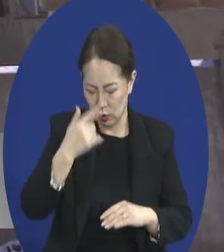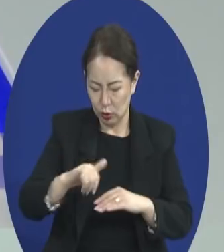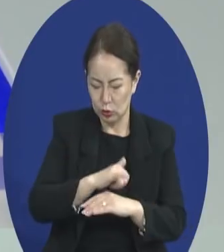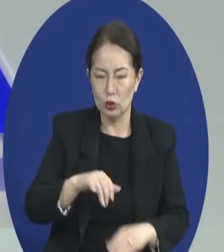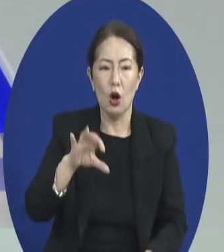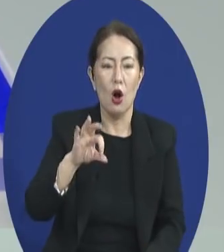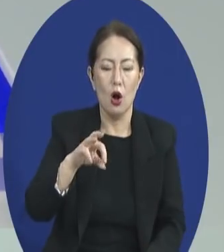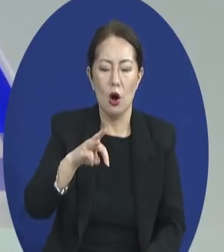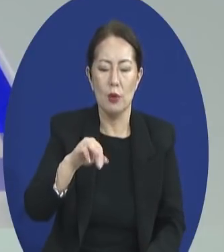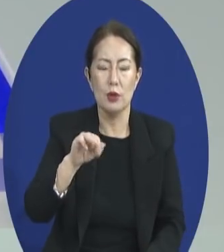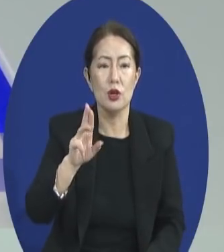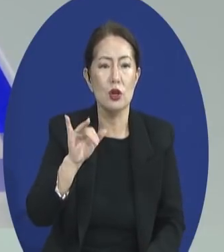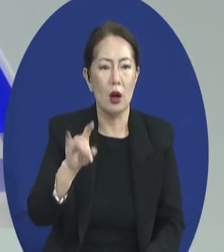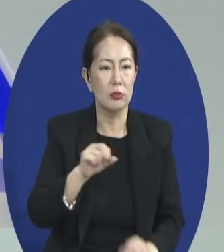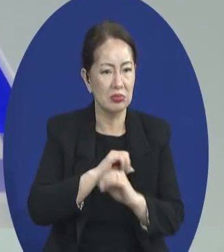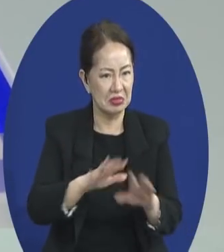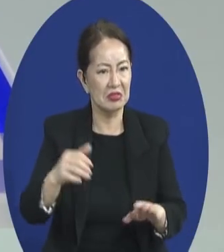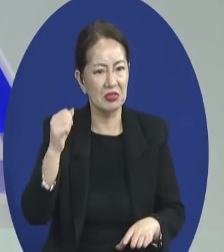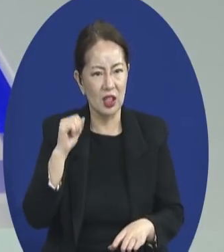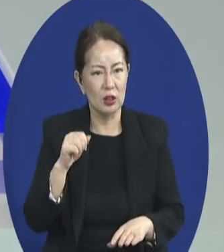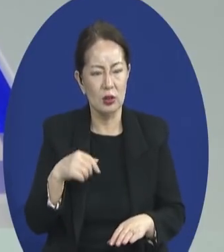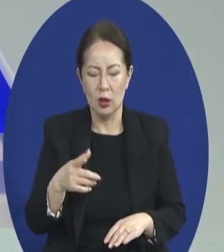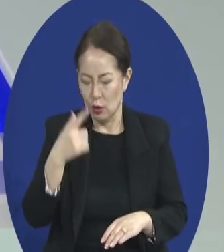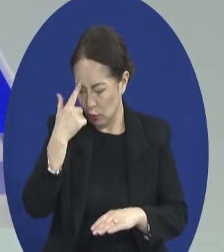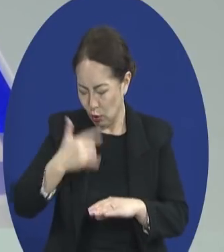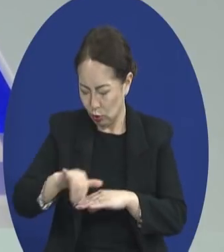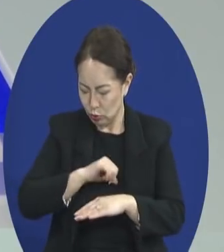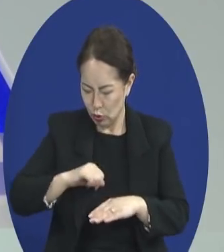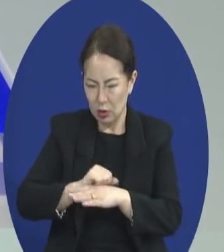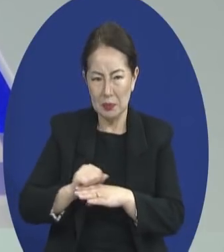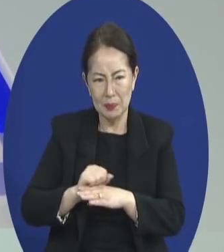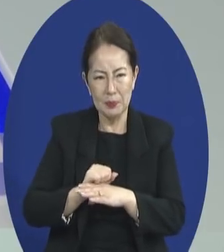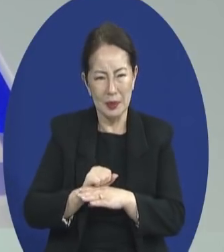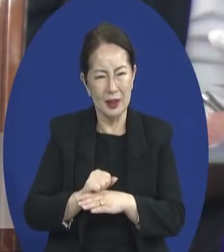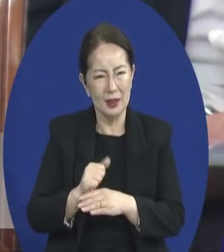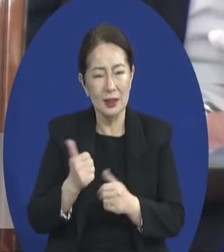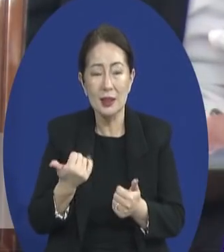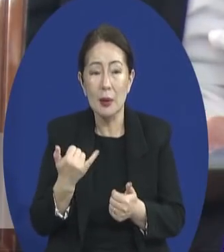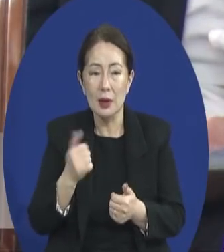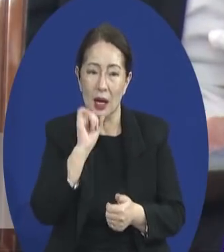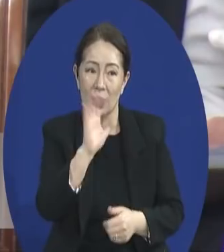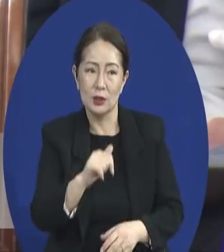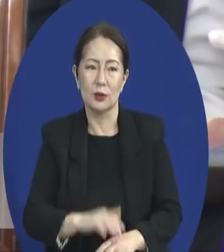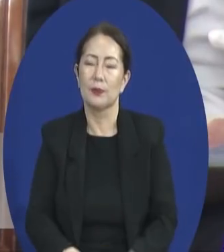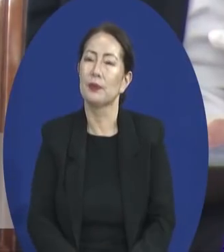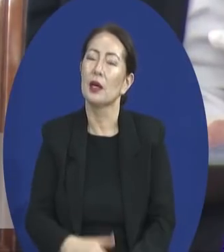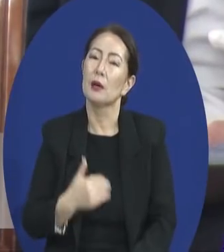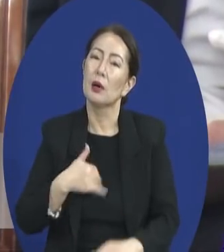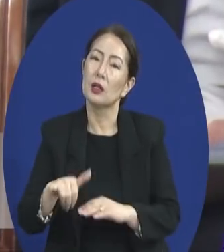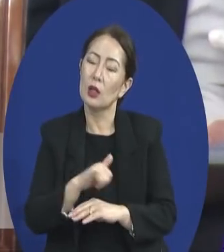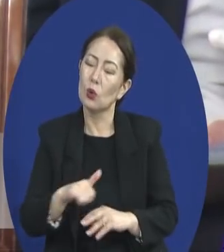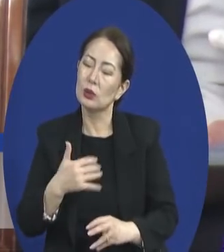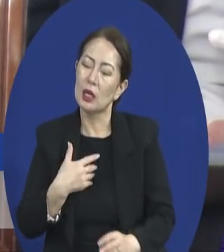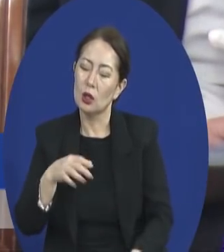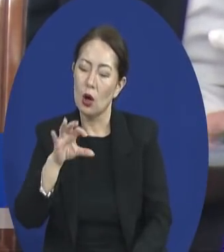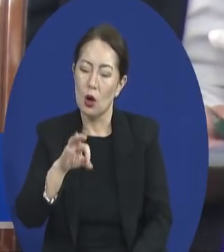цаг хугацааны асуудал болоод байна. Ийм үед Монгол улс бэлтгэл ажил хэрхэн хангагдаж байгаа вэ? Манай улсад омикроныг илрүүлдэг